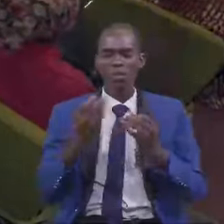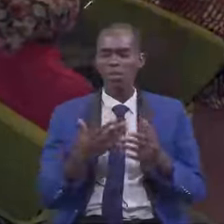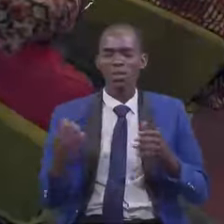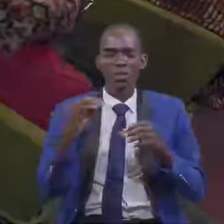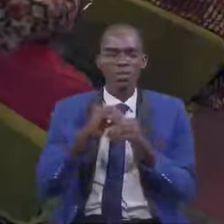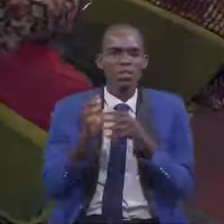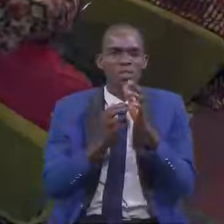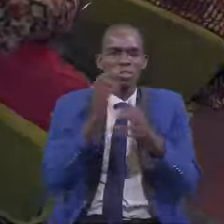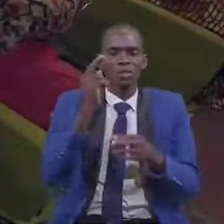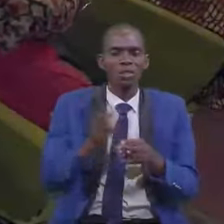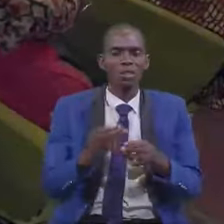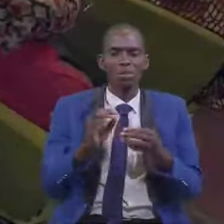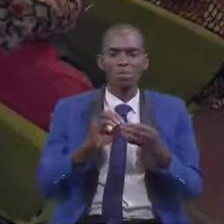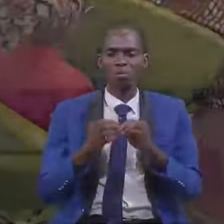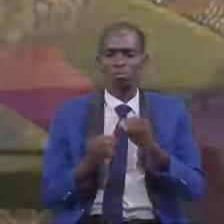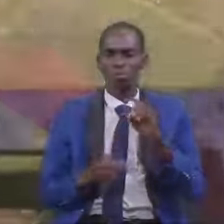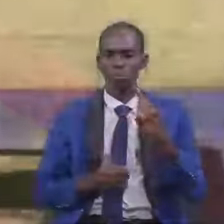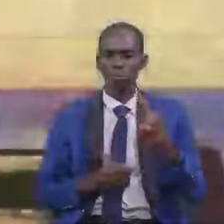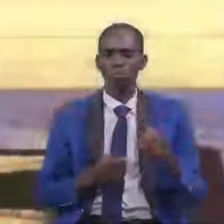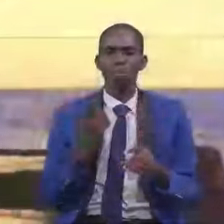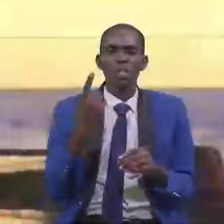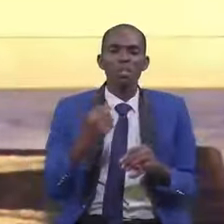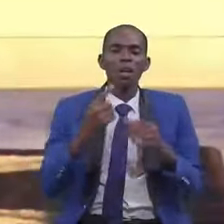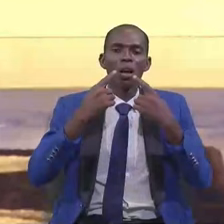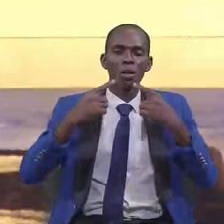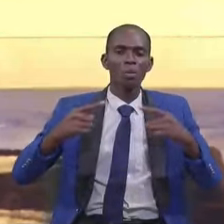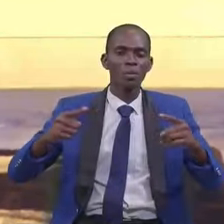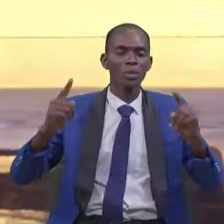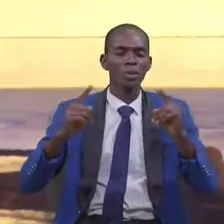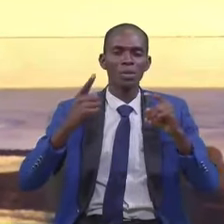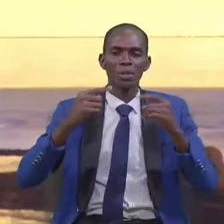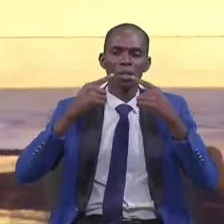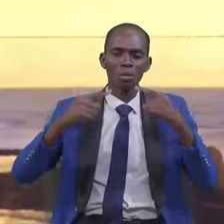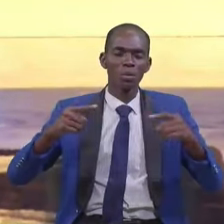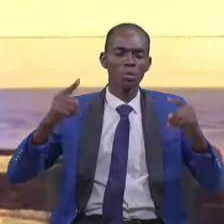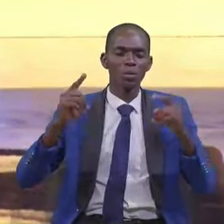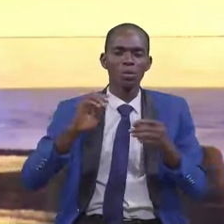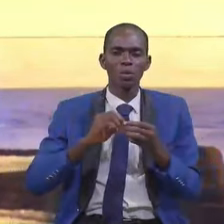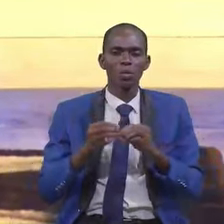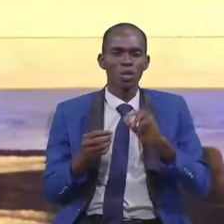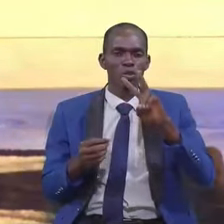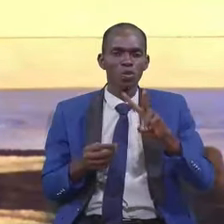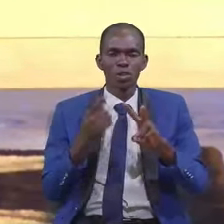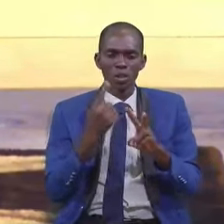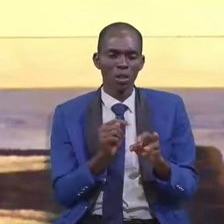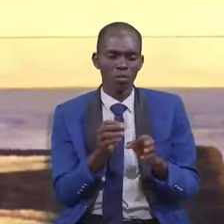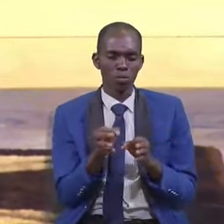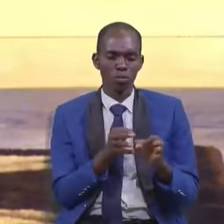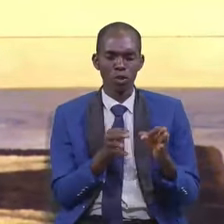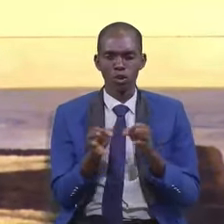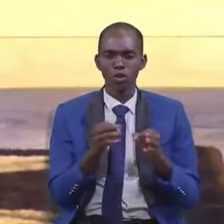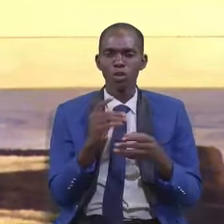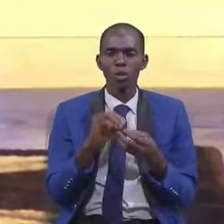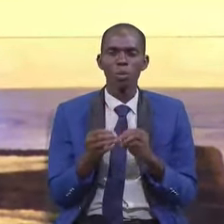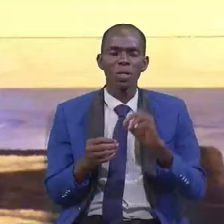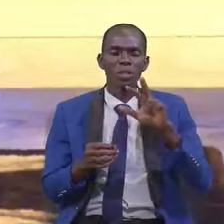1, c'est la proclamation. La proclamation numéro 2, c'est la prescription numéro 3, c'est la